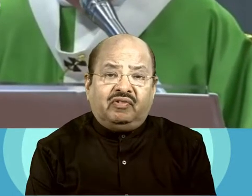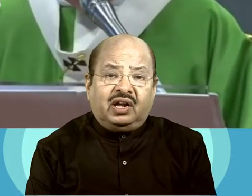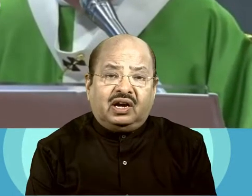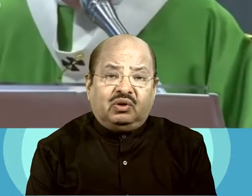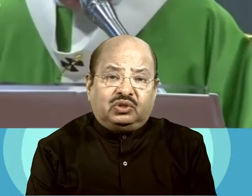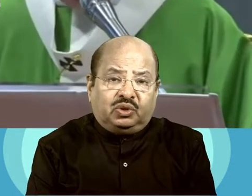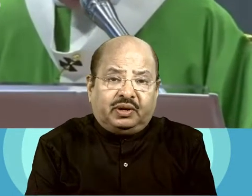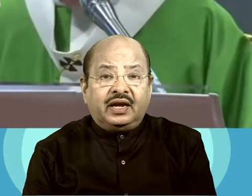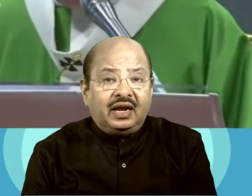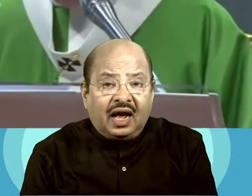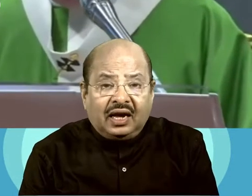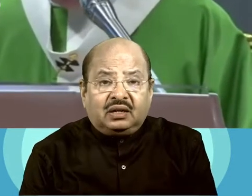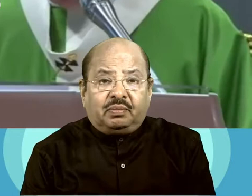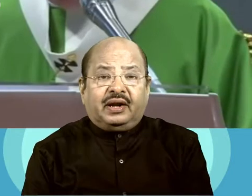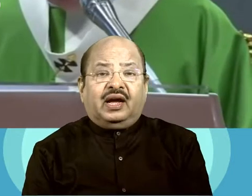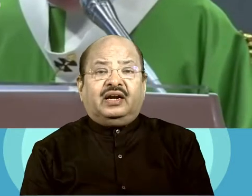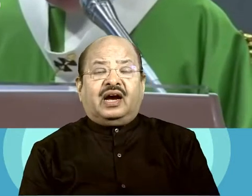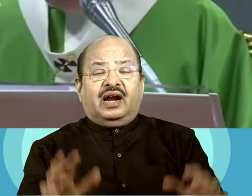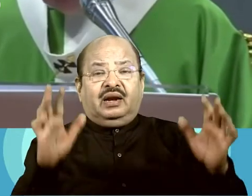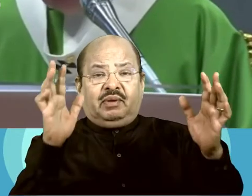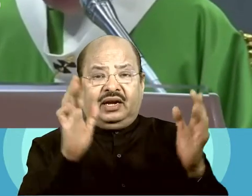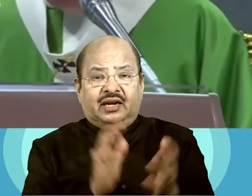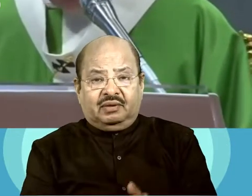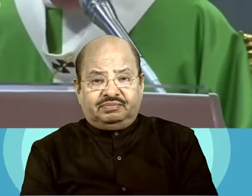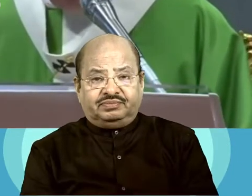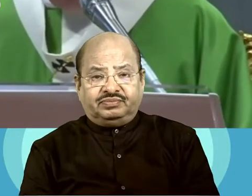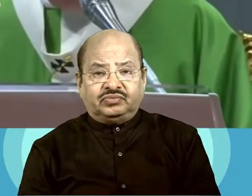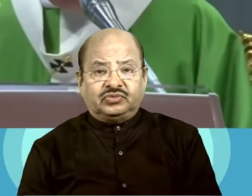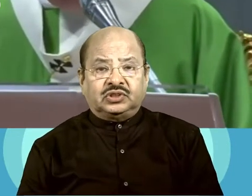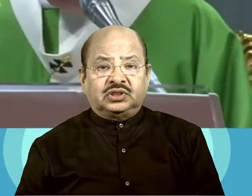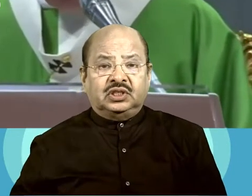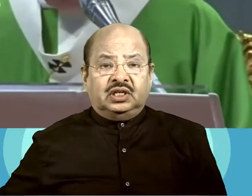മുന്നിലുള്ള വെല്ലുവിളികളൊന്നും ഇല്ല എന്ന് പറയാൻ കാരണമായില്ല.